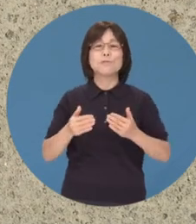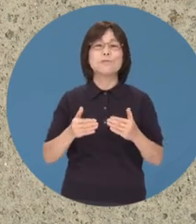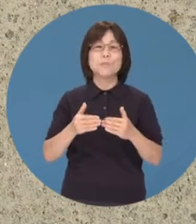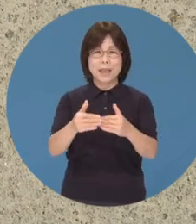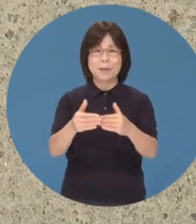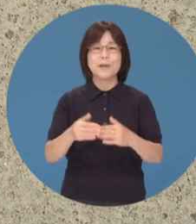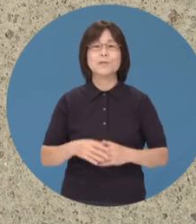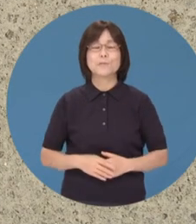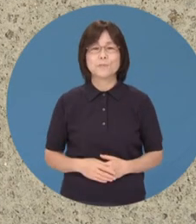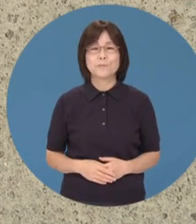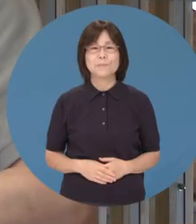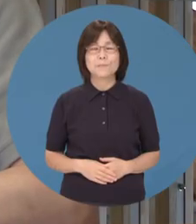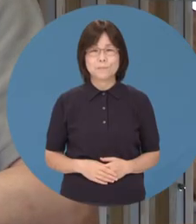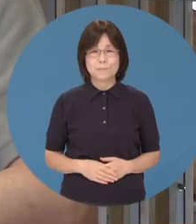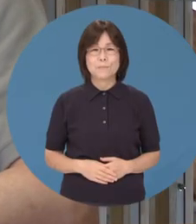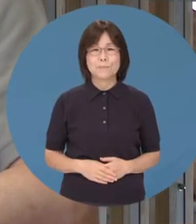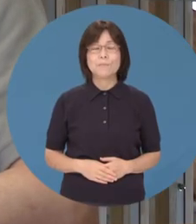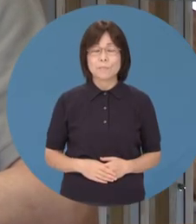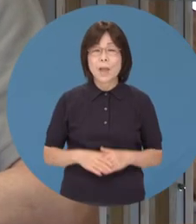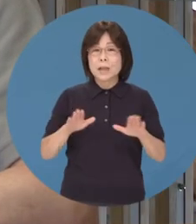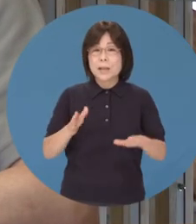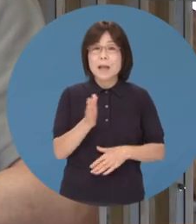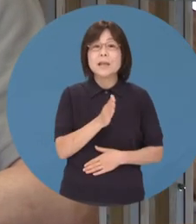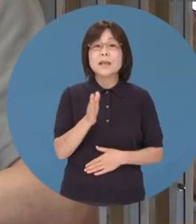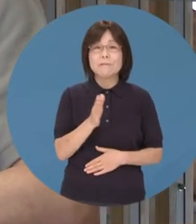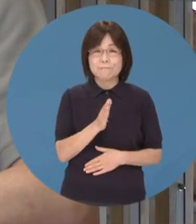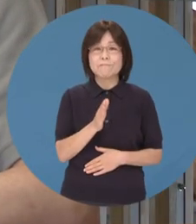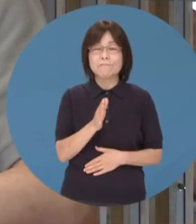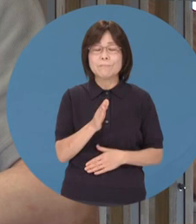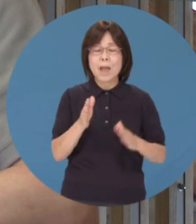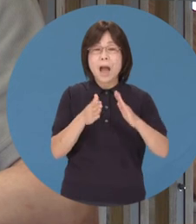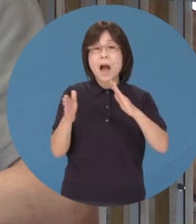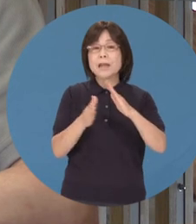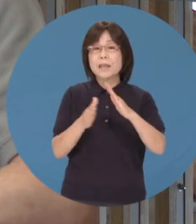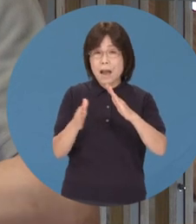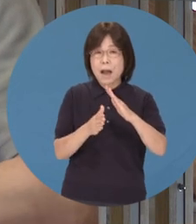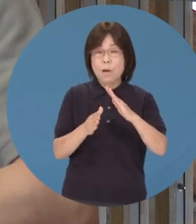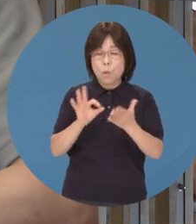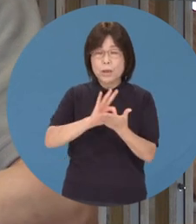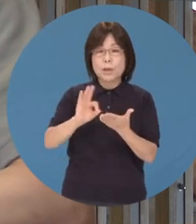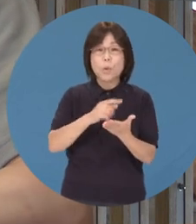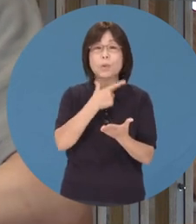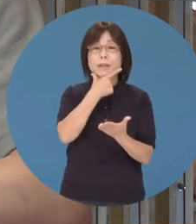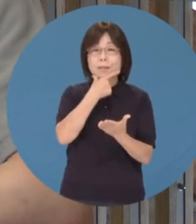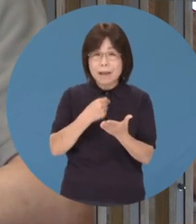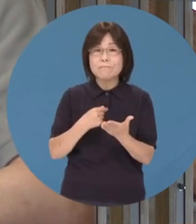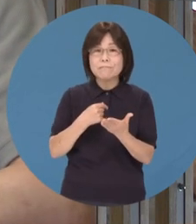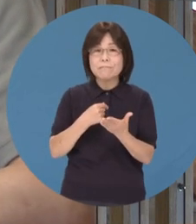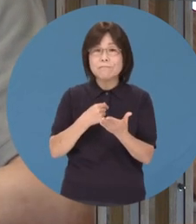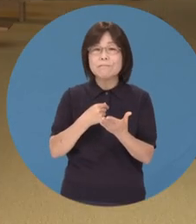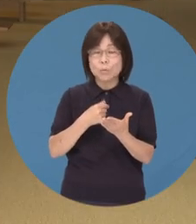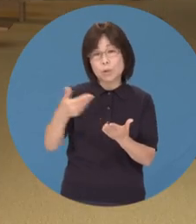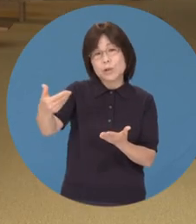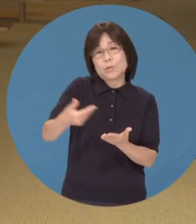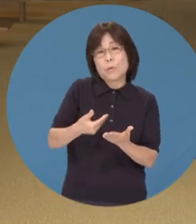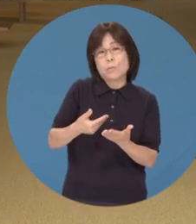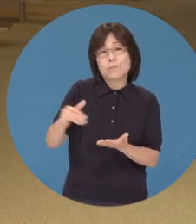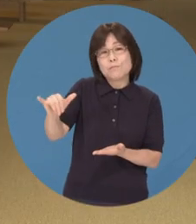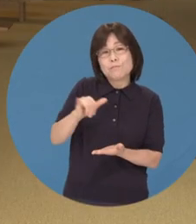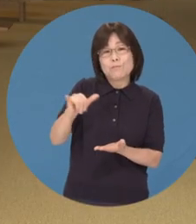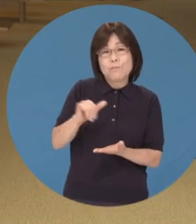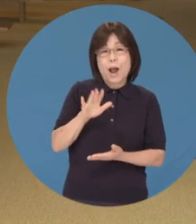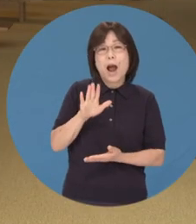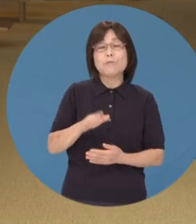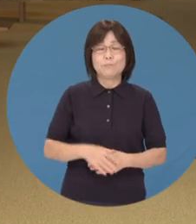に取り組んでいます。 ここ最近本当に空き家 の, まあ利用者購入者の問い合わせがあります